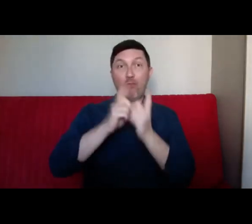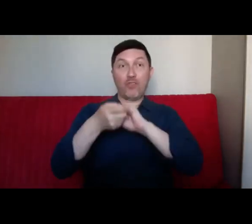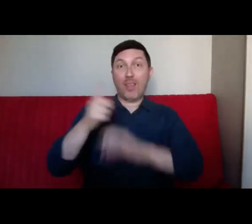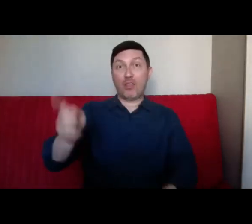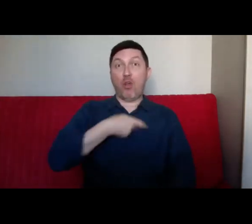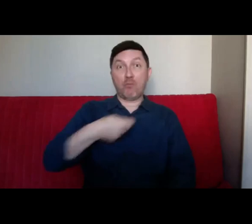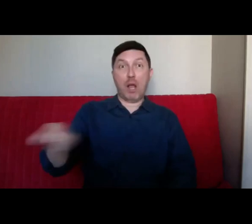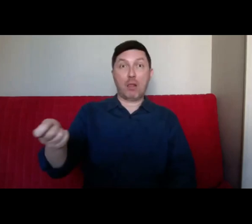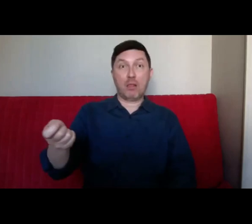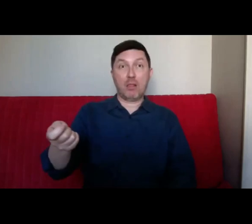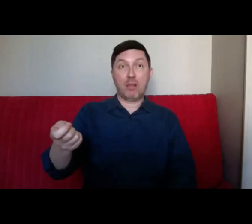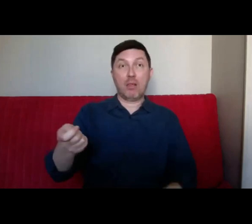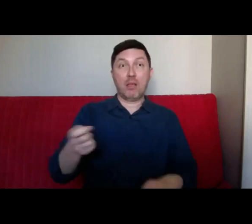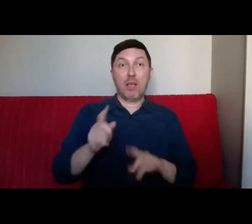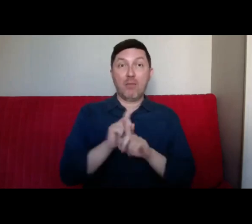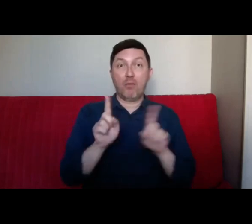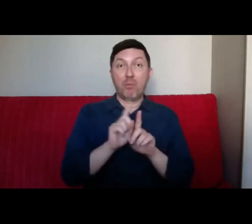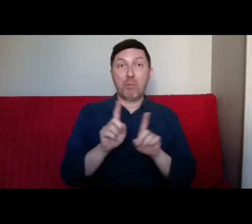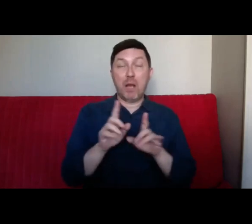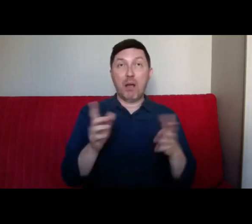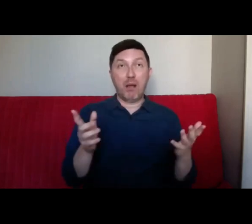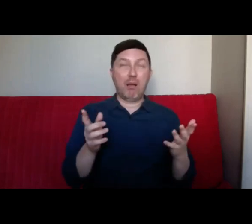vie. C'est aussi les actions terrain,